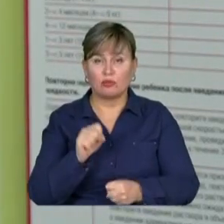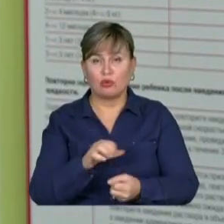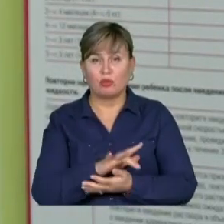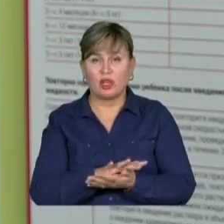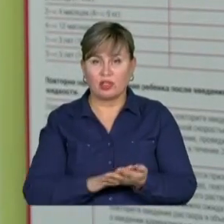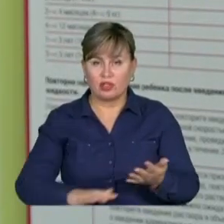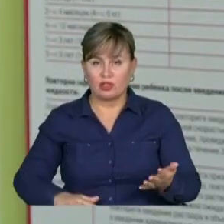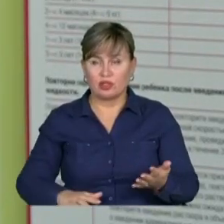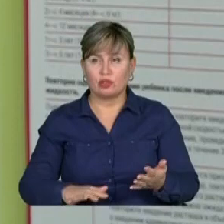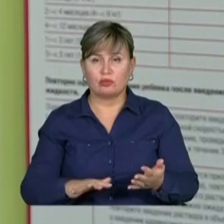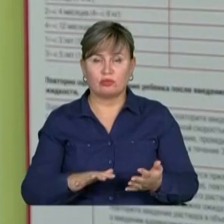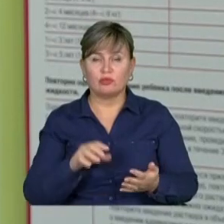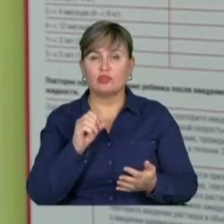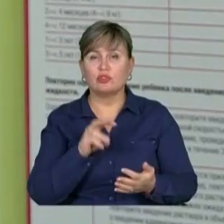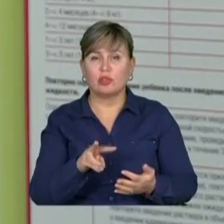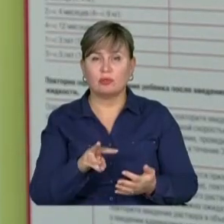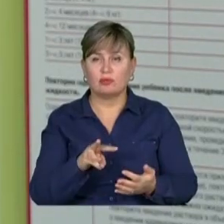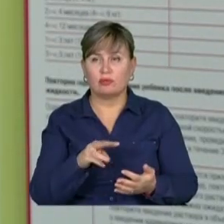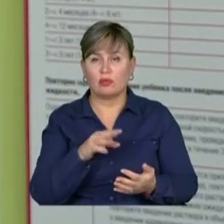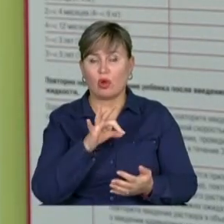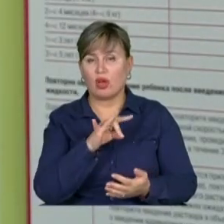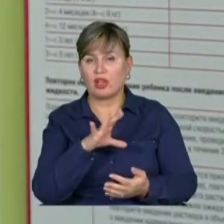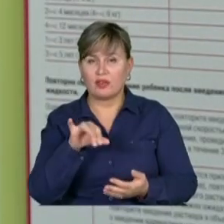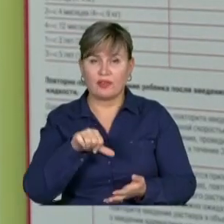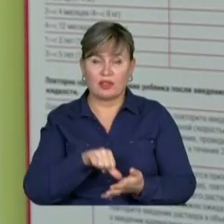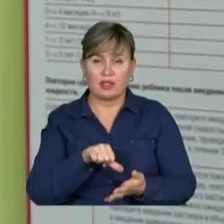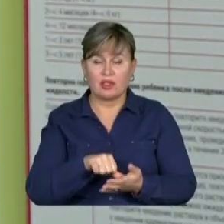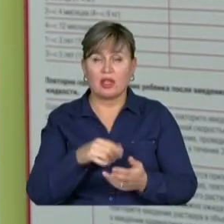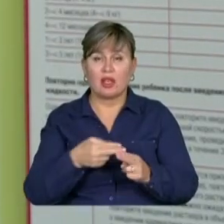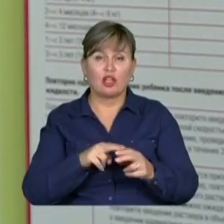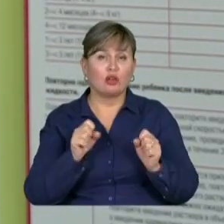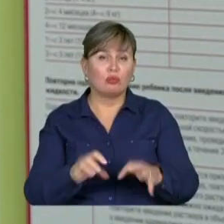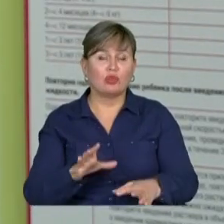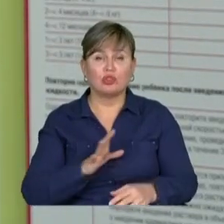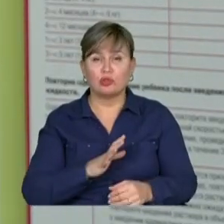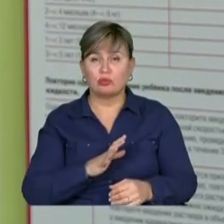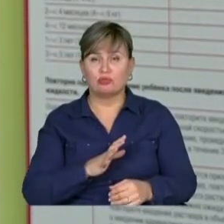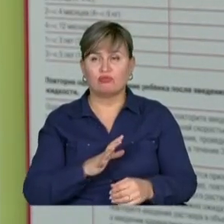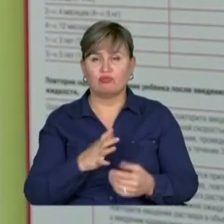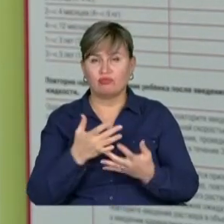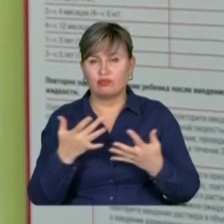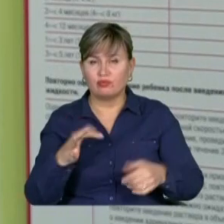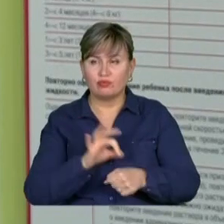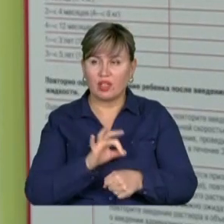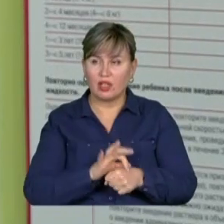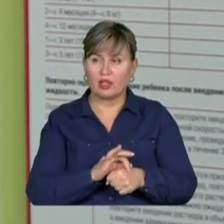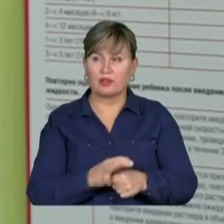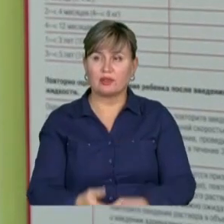продолжаться дольше, чем при ОРВИ. То есть это может быть катаральная симптоматика,